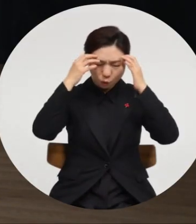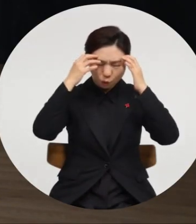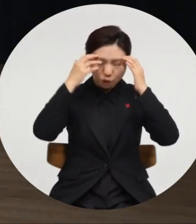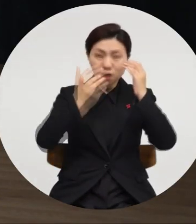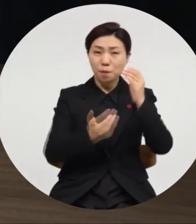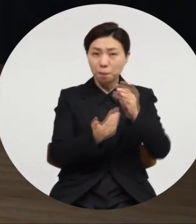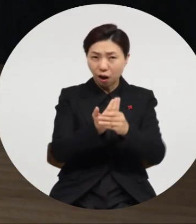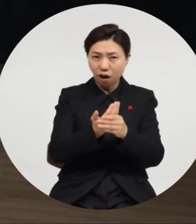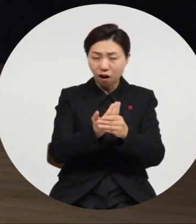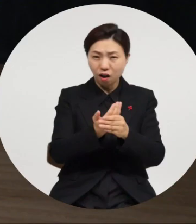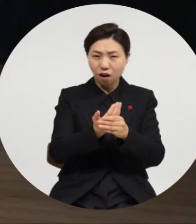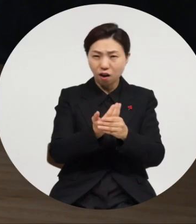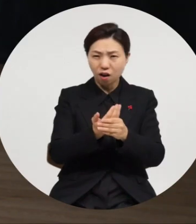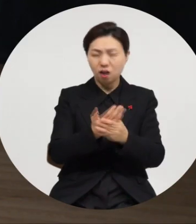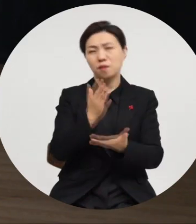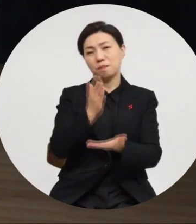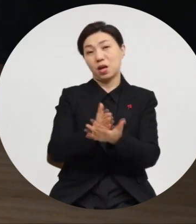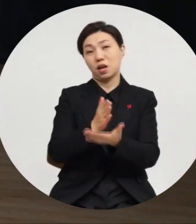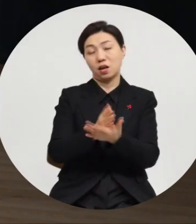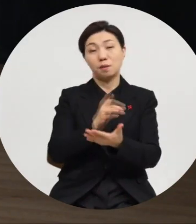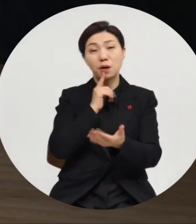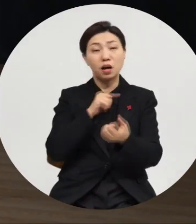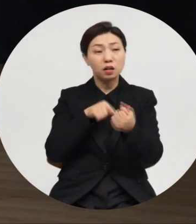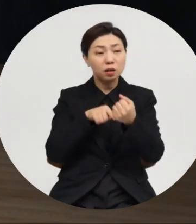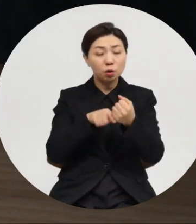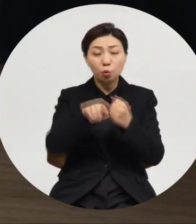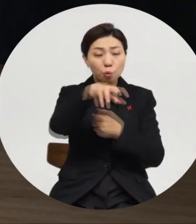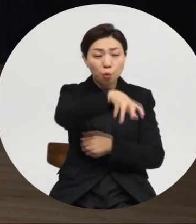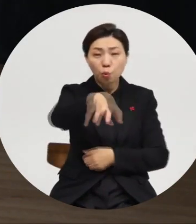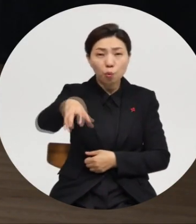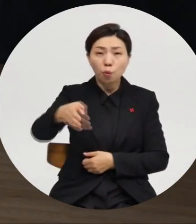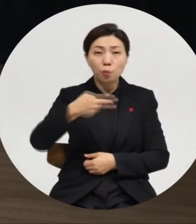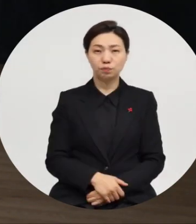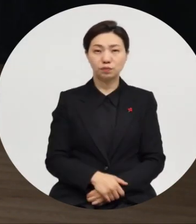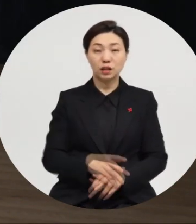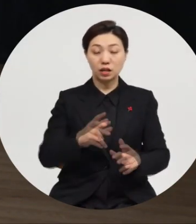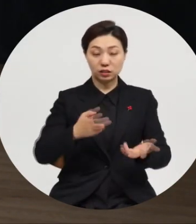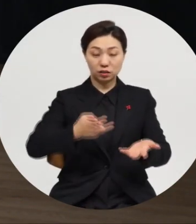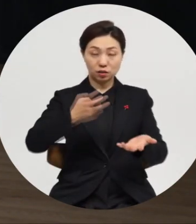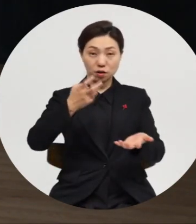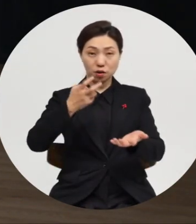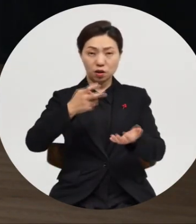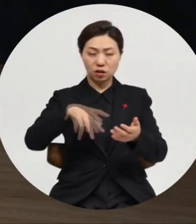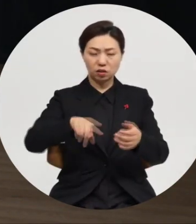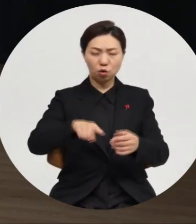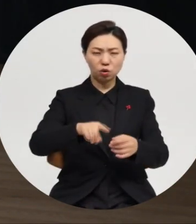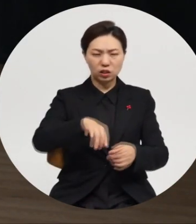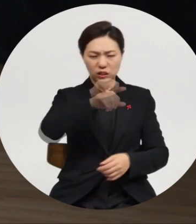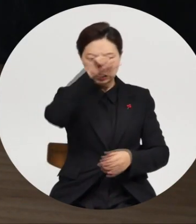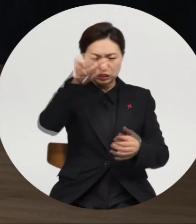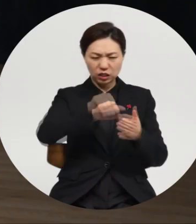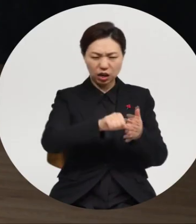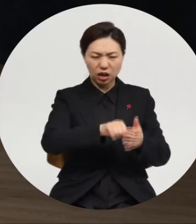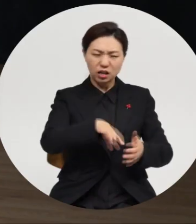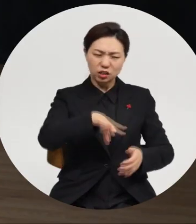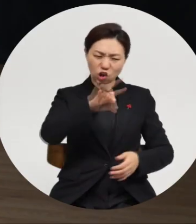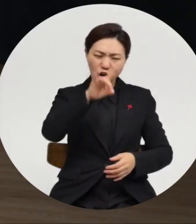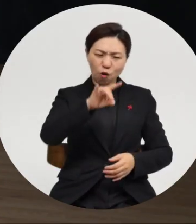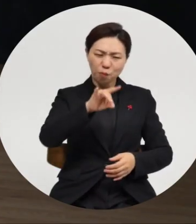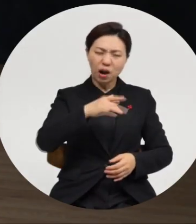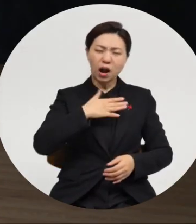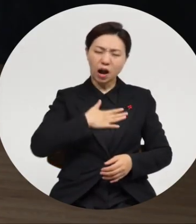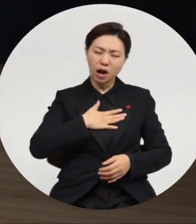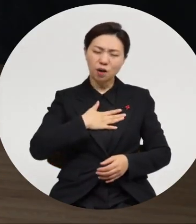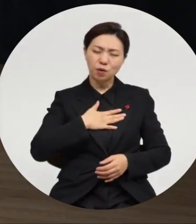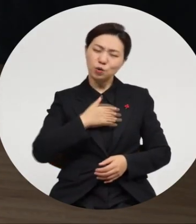대해서 이야기해 주는 것은 어떤 것도 없었는데 이런 것들을 제가 인생 초반에 알았으면 더 좋았을